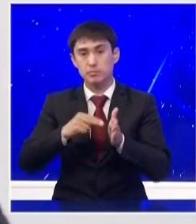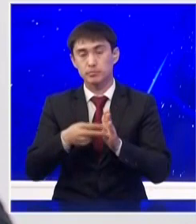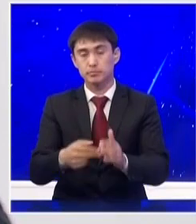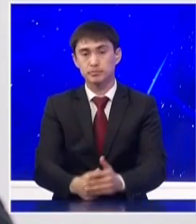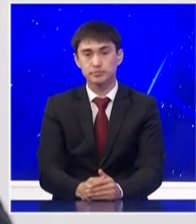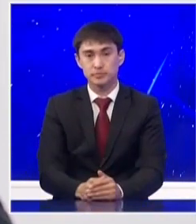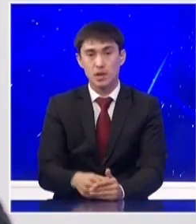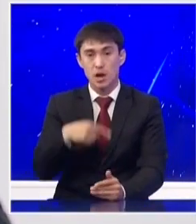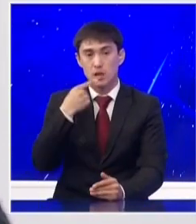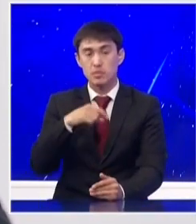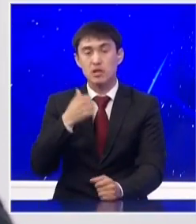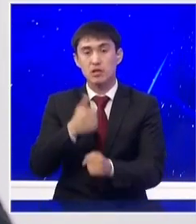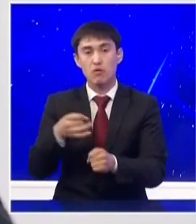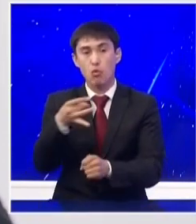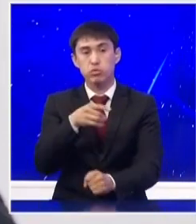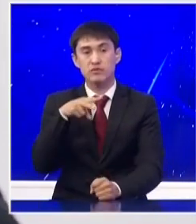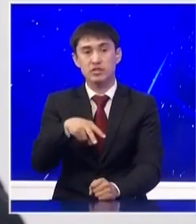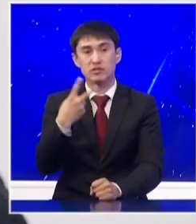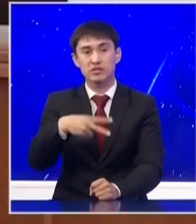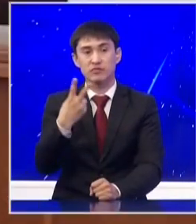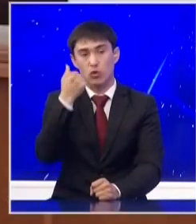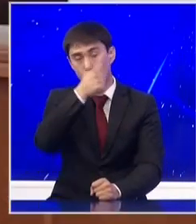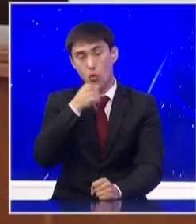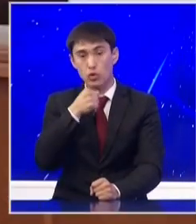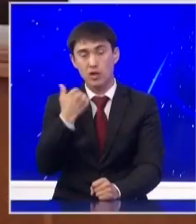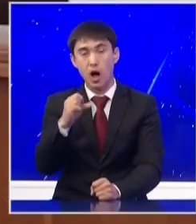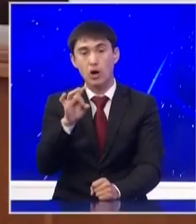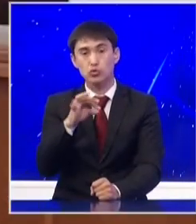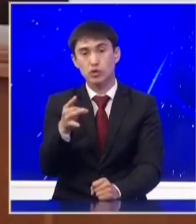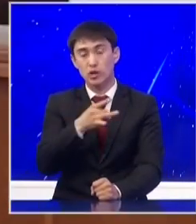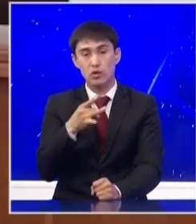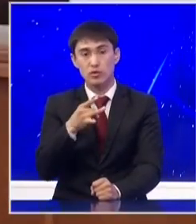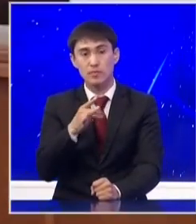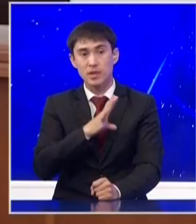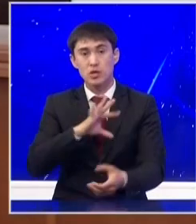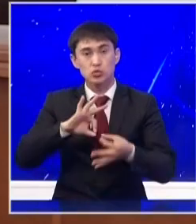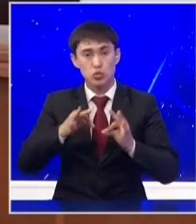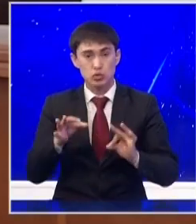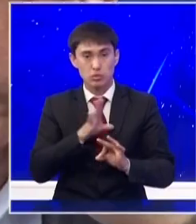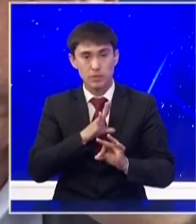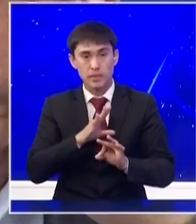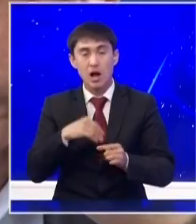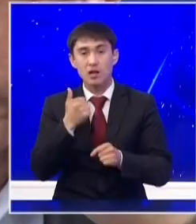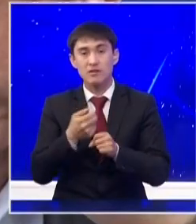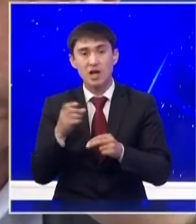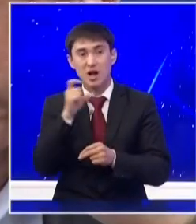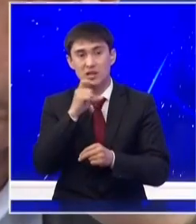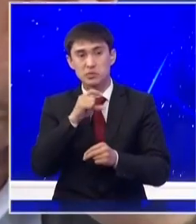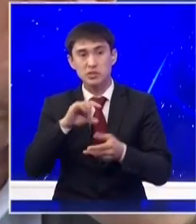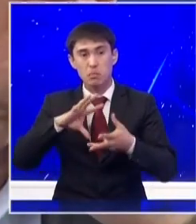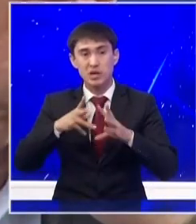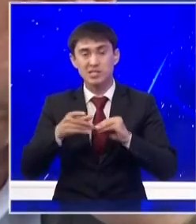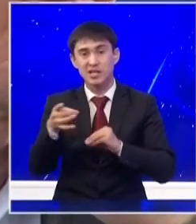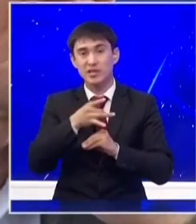как отметил глава области 2022 год для аксузского района выдался весьма сложным по основным экономическим